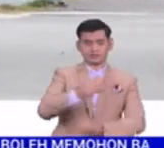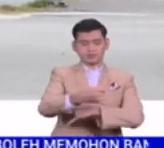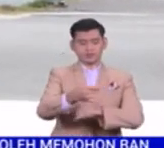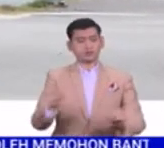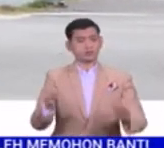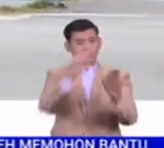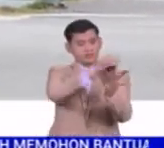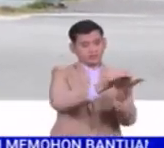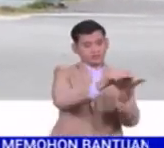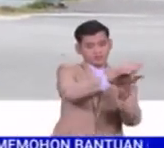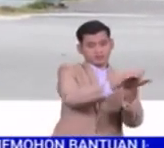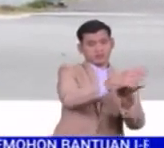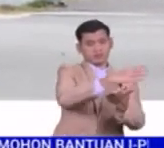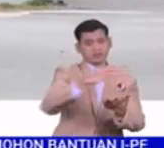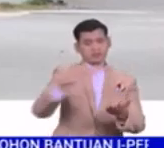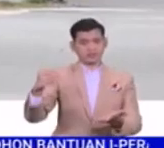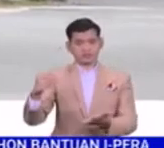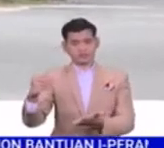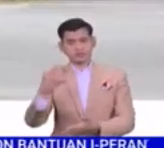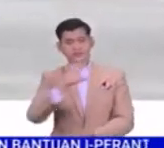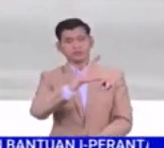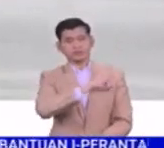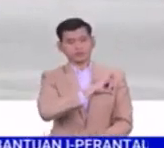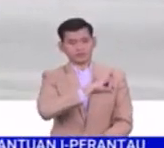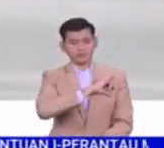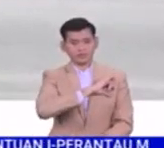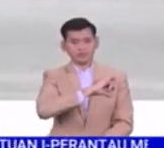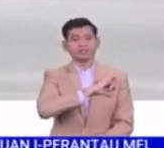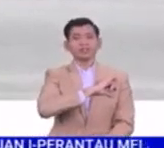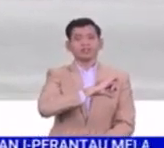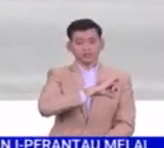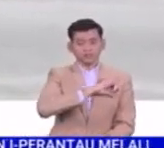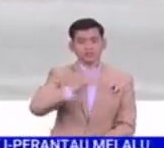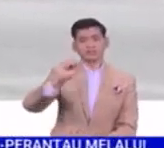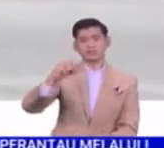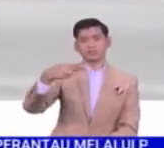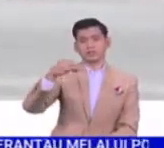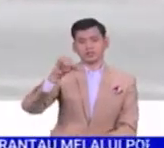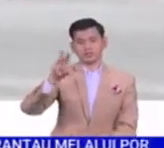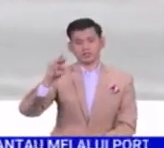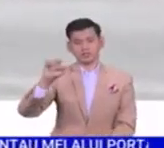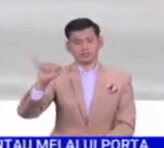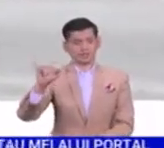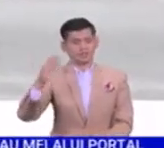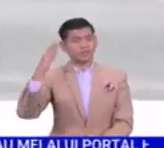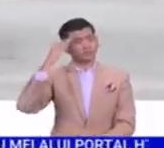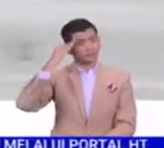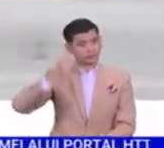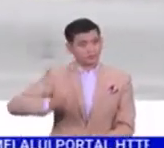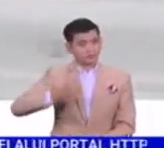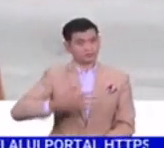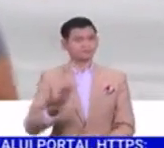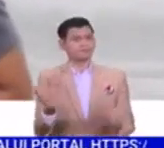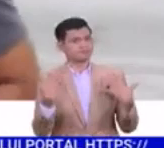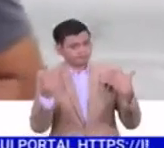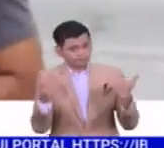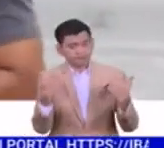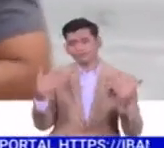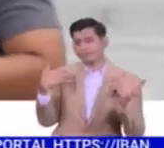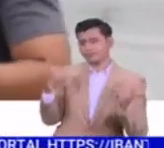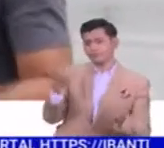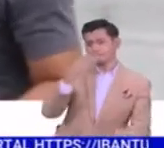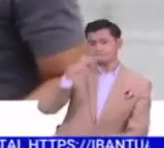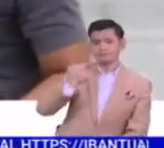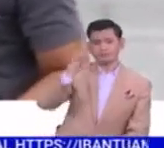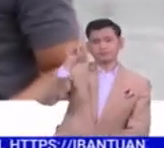Jabatan Siasatan dan Penguatkuasaan Trafik di Kelantan, Superintendent Suhaimi Joso. Apa khabar tuan? Baik, alhamdulillah. Okey, boleh